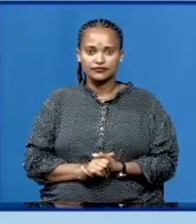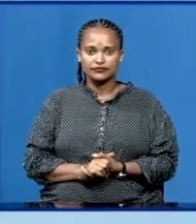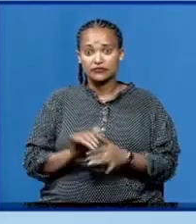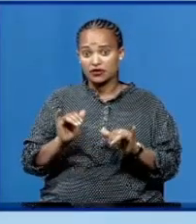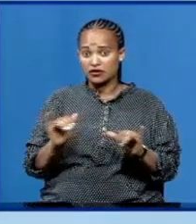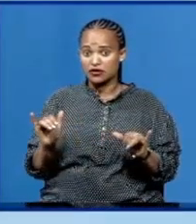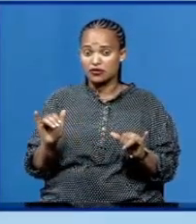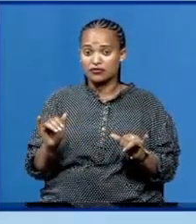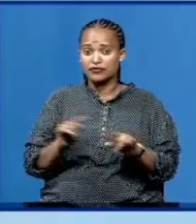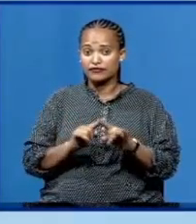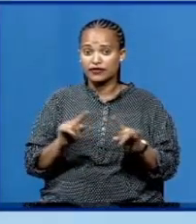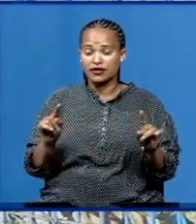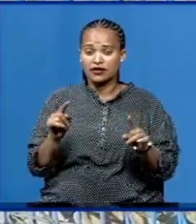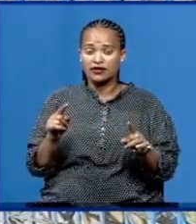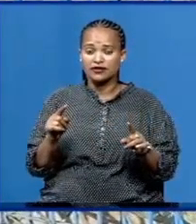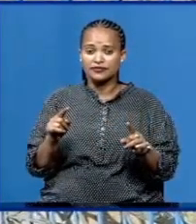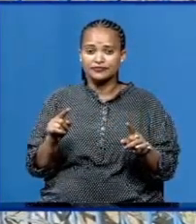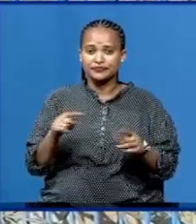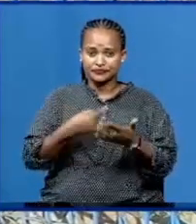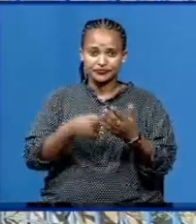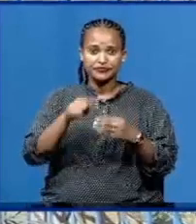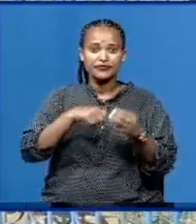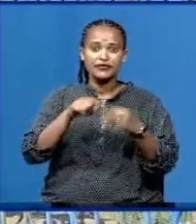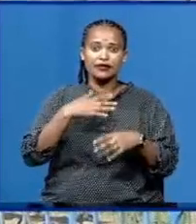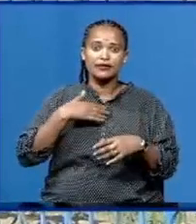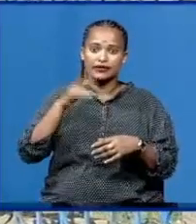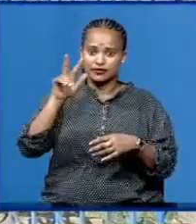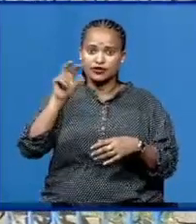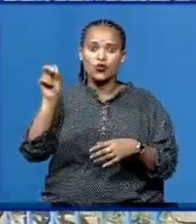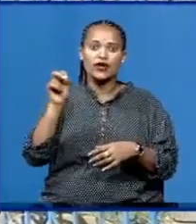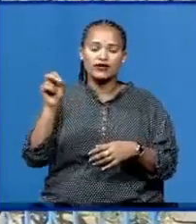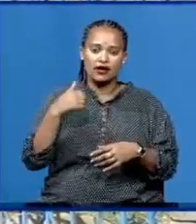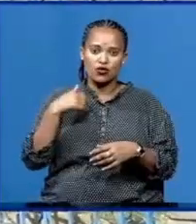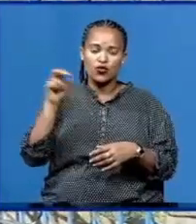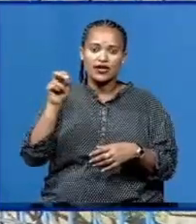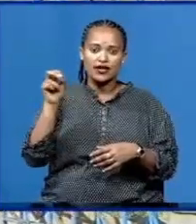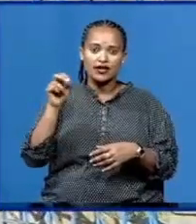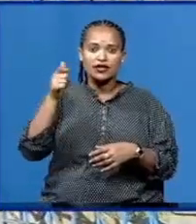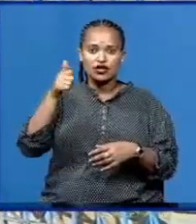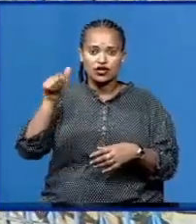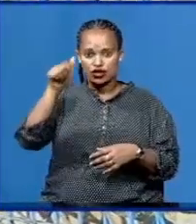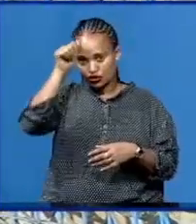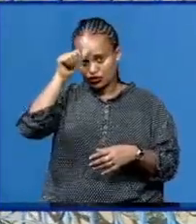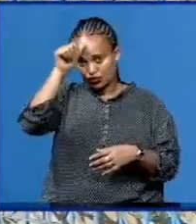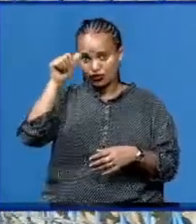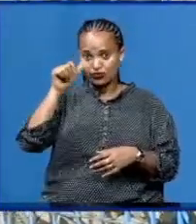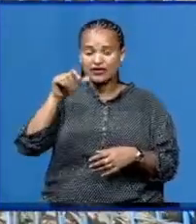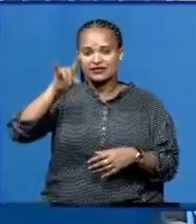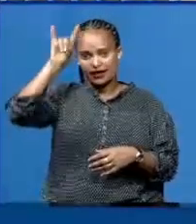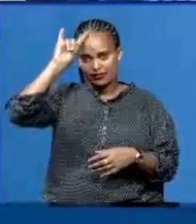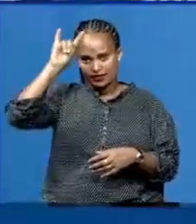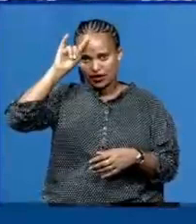ያው እዚህ ላይ እዚህ አካባቢ ነው። ሰለስተ ወረዳታት ይዝኔ ወረዳታት ቢሮክ ምንፍዳት ከተማ